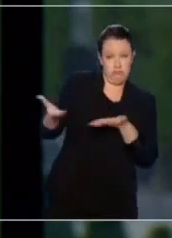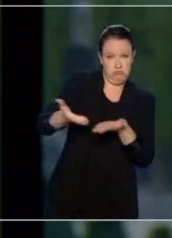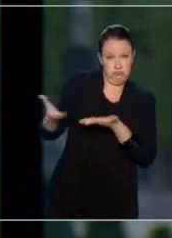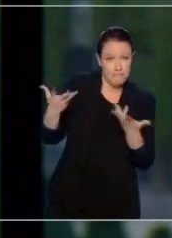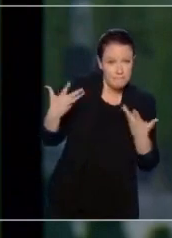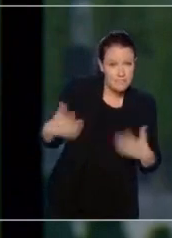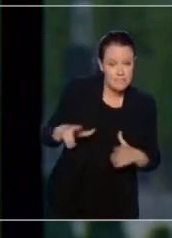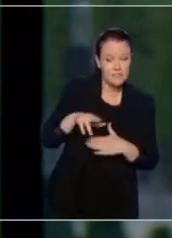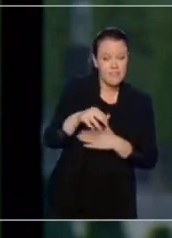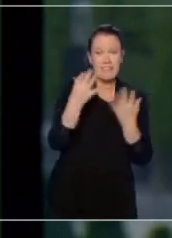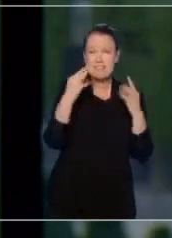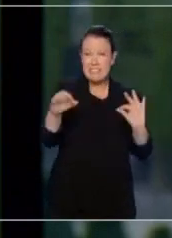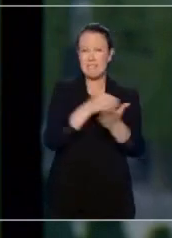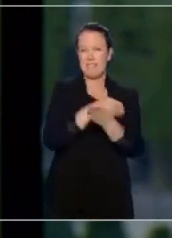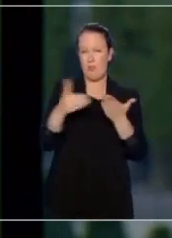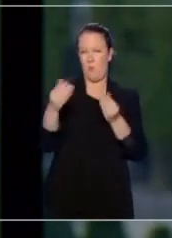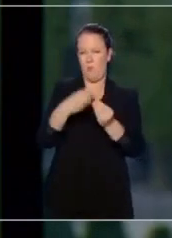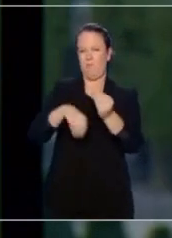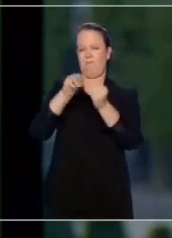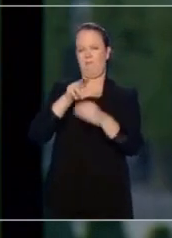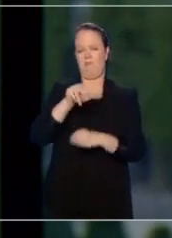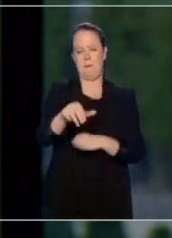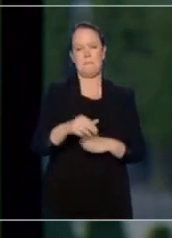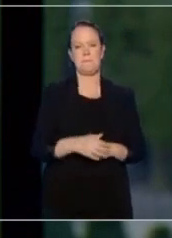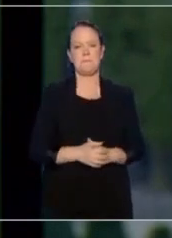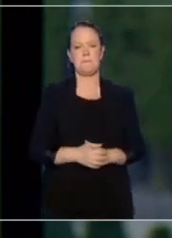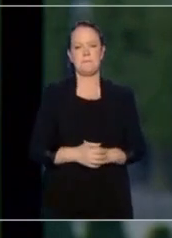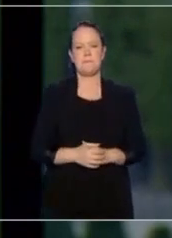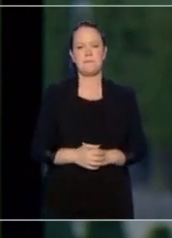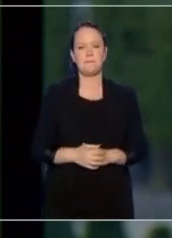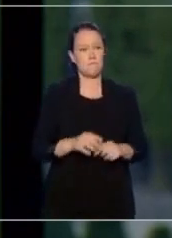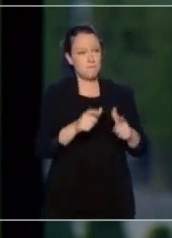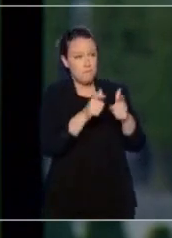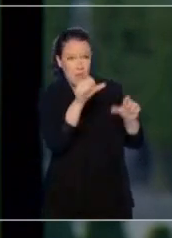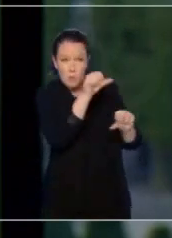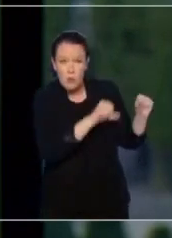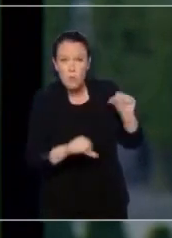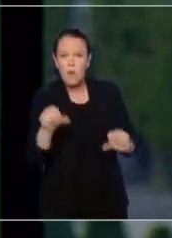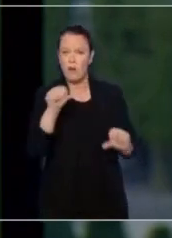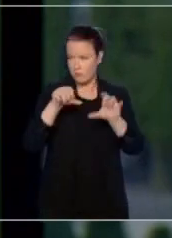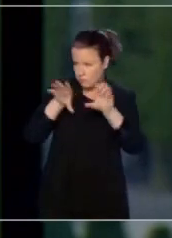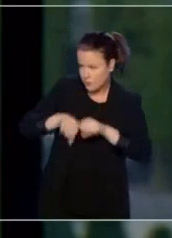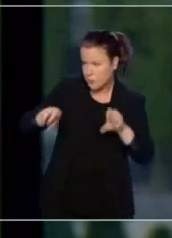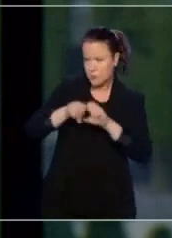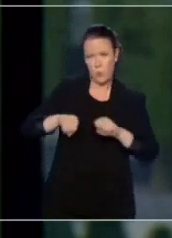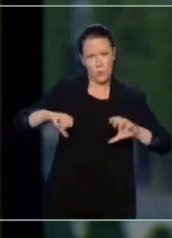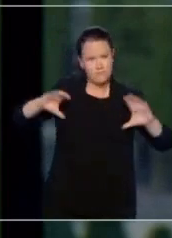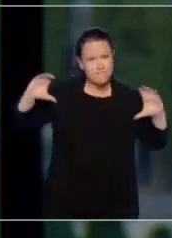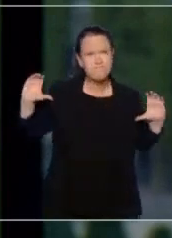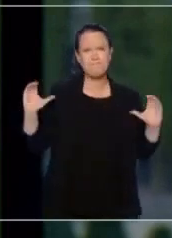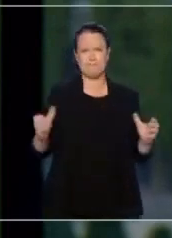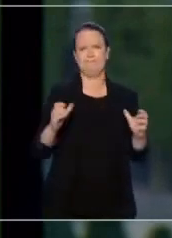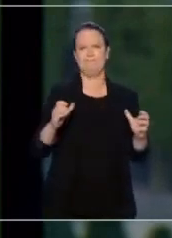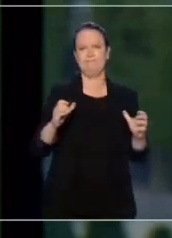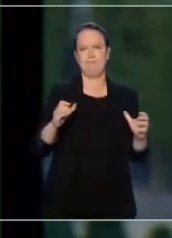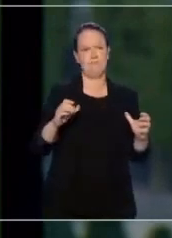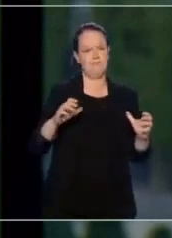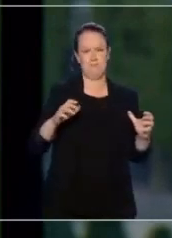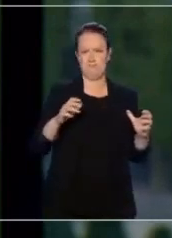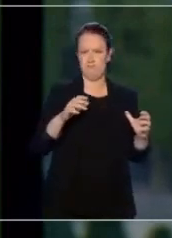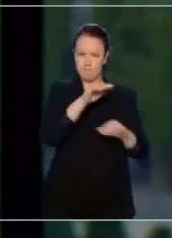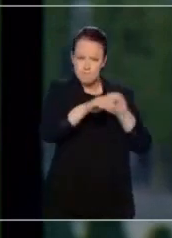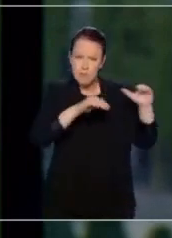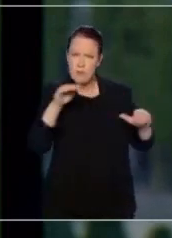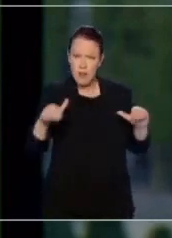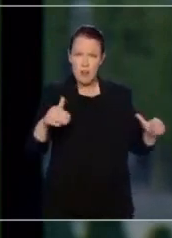mobiliser justement et à mobiliser tous nos partenaires pour produire plus et donner encore davantage aux pays les plus pauvres en particulier dans les